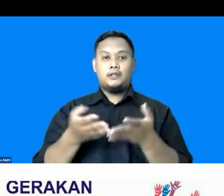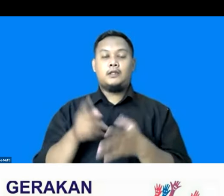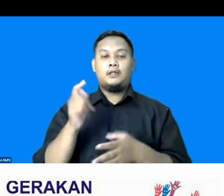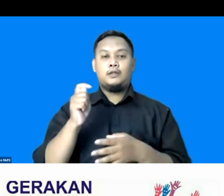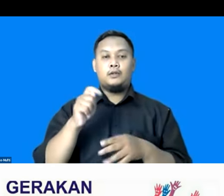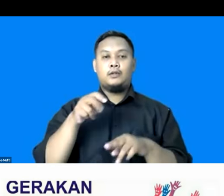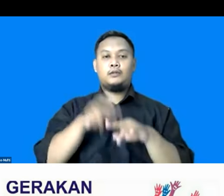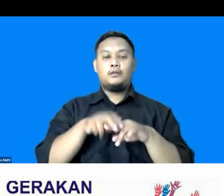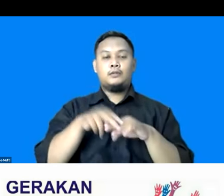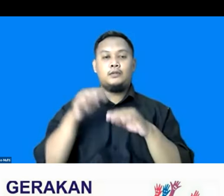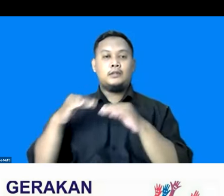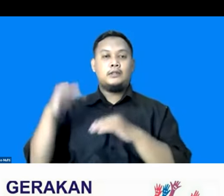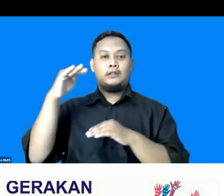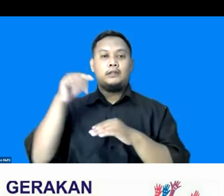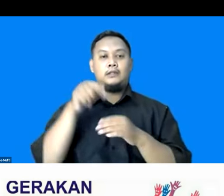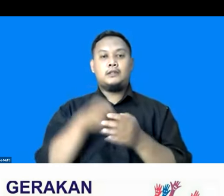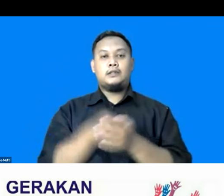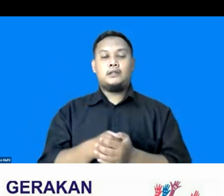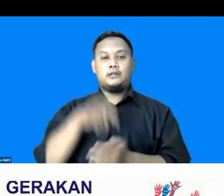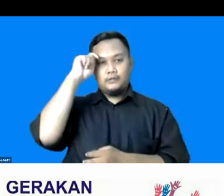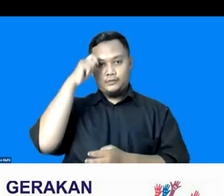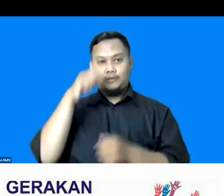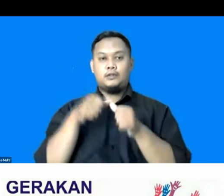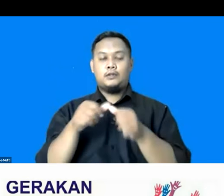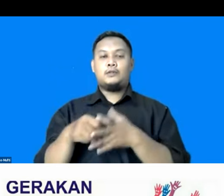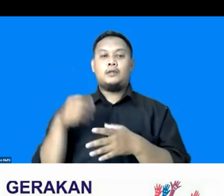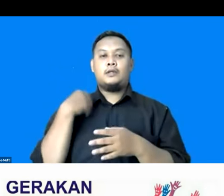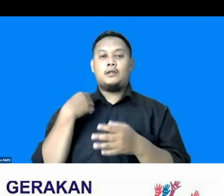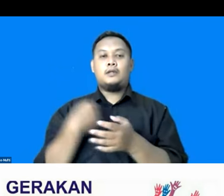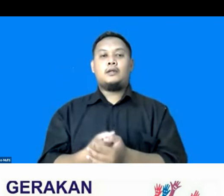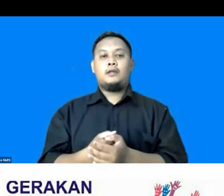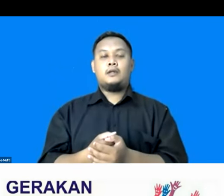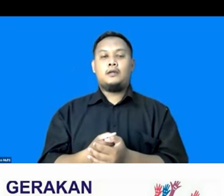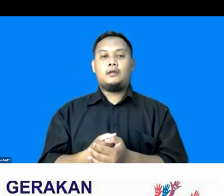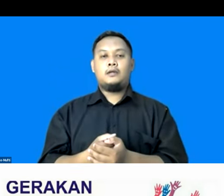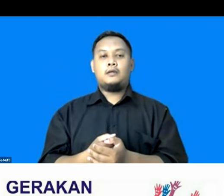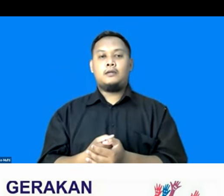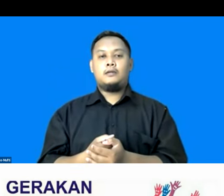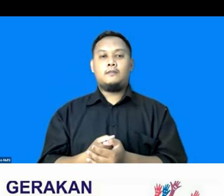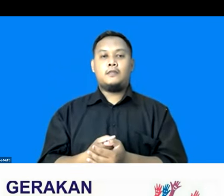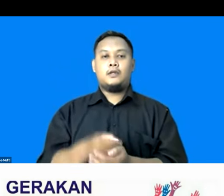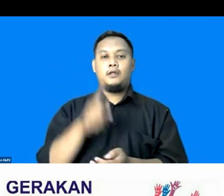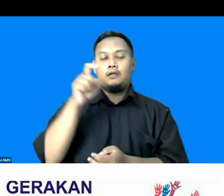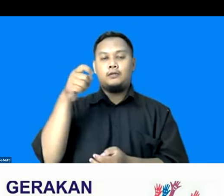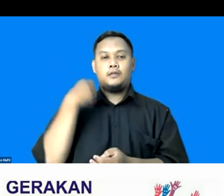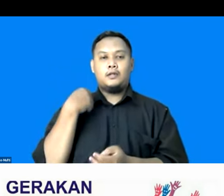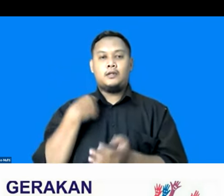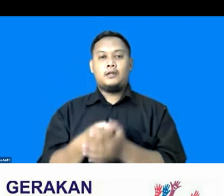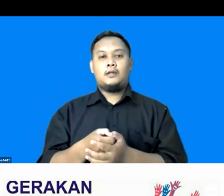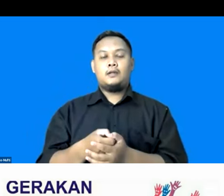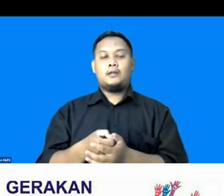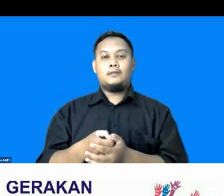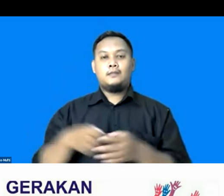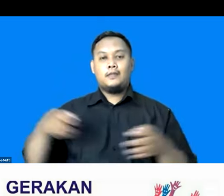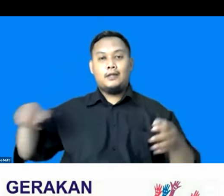duduk yang tinggi, dia agak kesulitan. Lalu yang pengguna kursi dua harus kasih pegangan kanan-kirinya